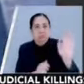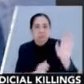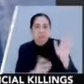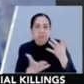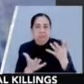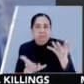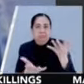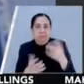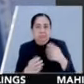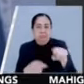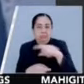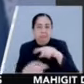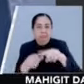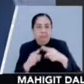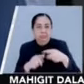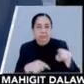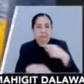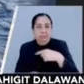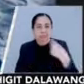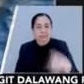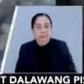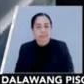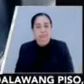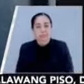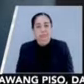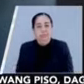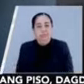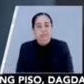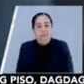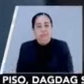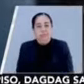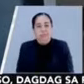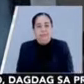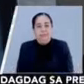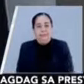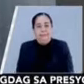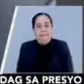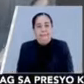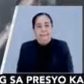Para sa GMA Integrated News, Chino Gaston nakatutok, 24 oras.